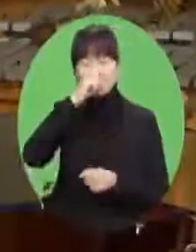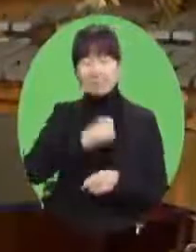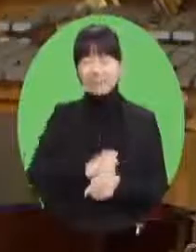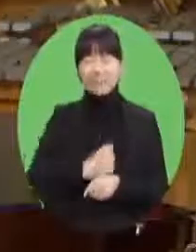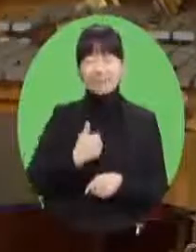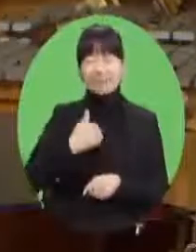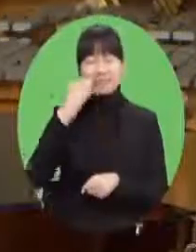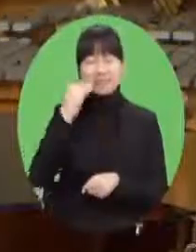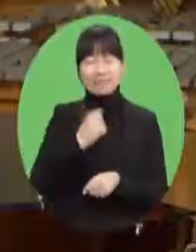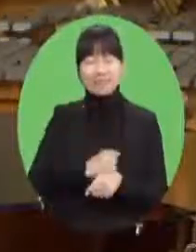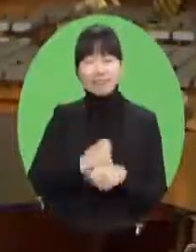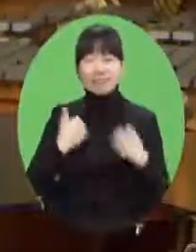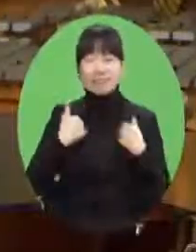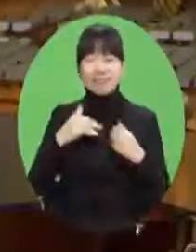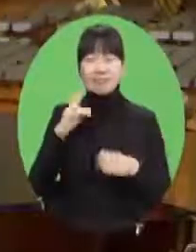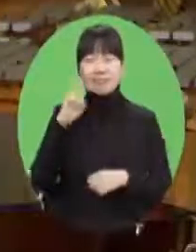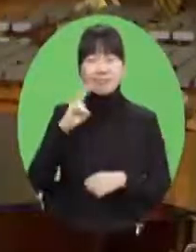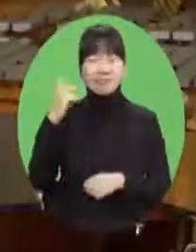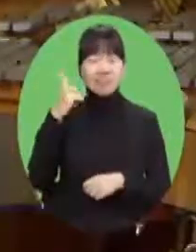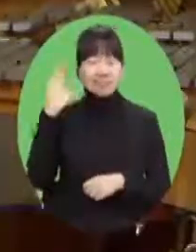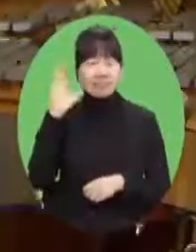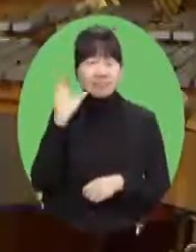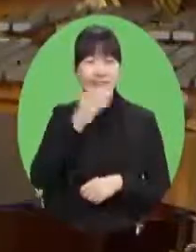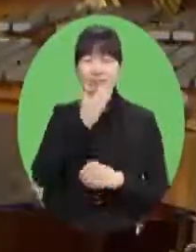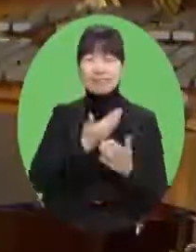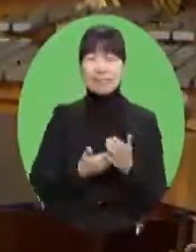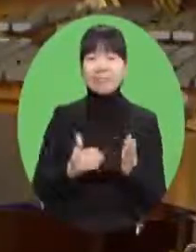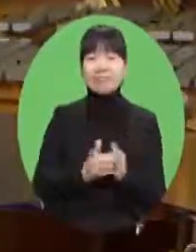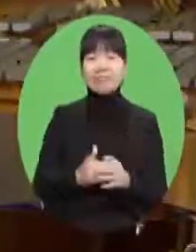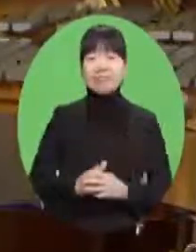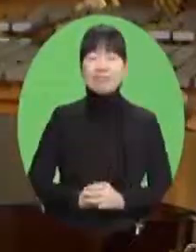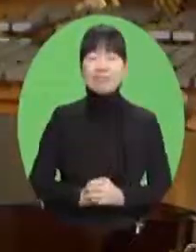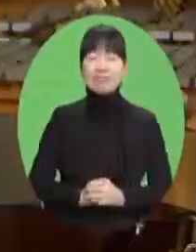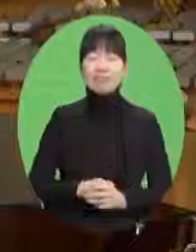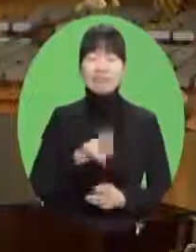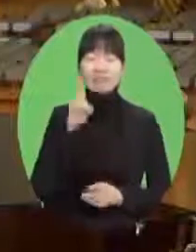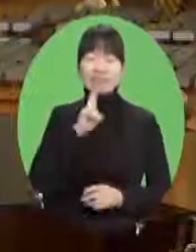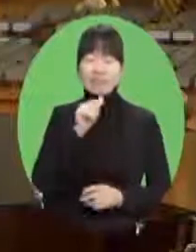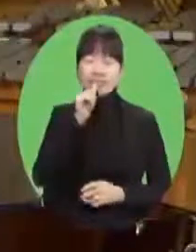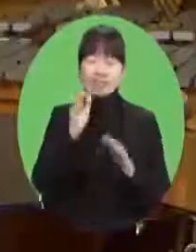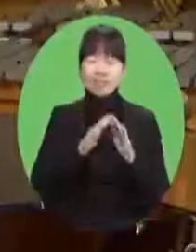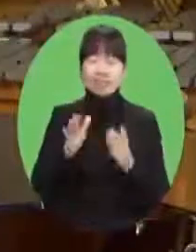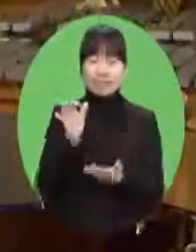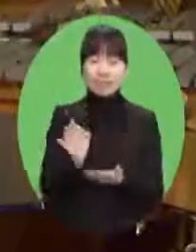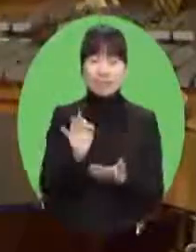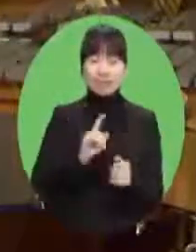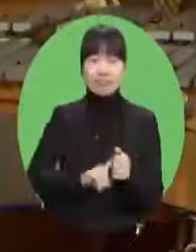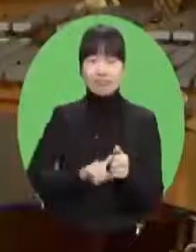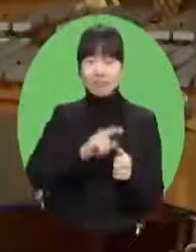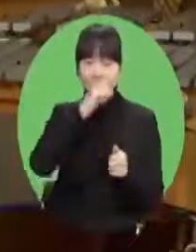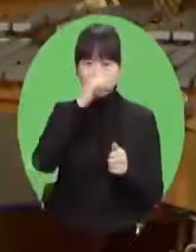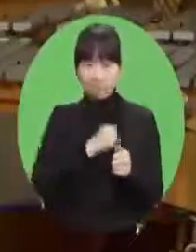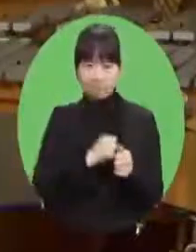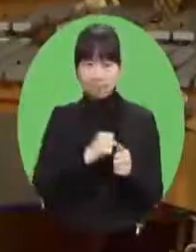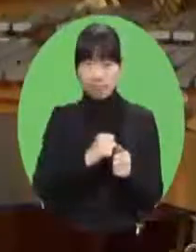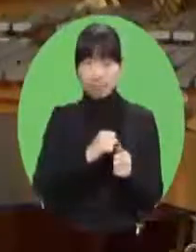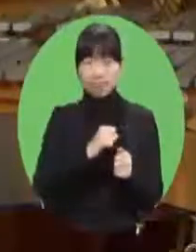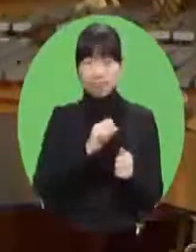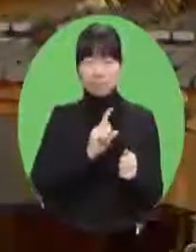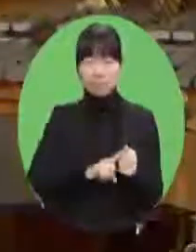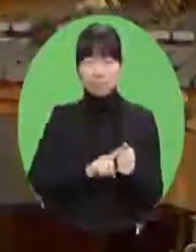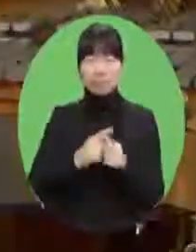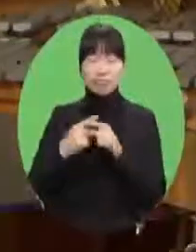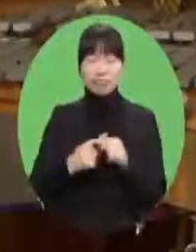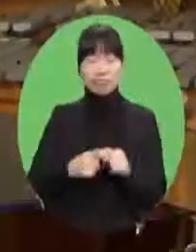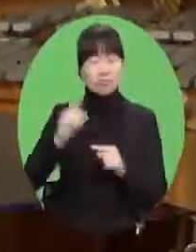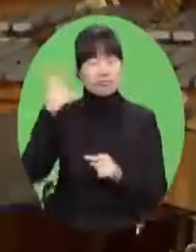나에게 익숙하고 재미있는 노래를 듣는 것이 중요한 거지 음악이 절대적인 가치로 이것이 좋은 음악이라는 영역을